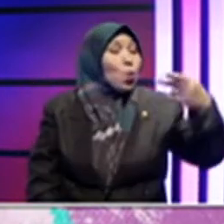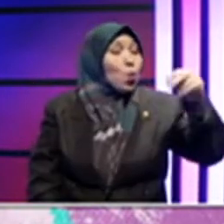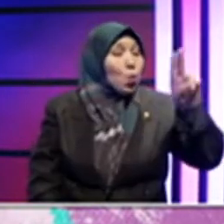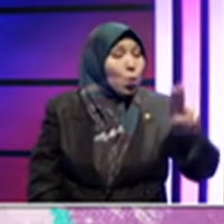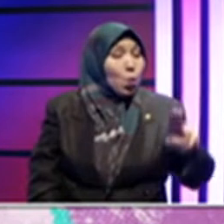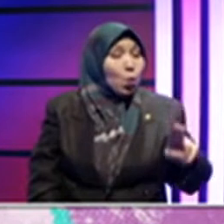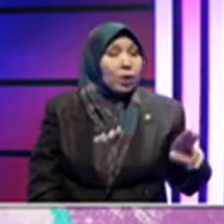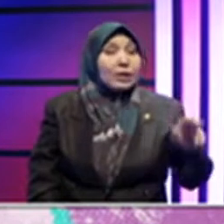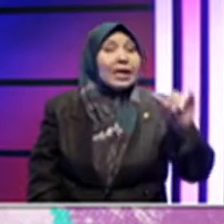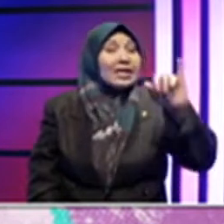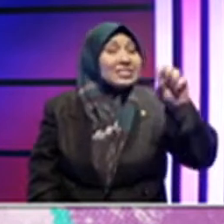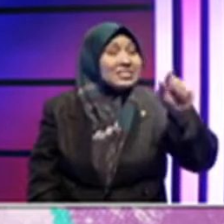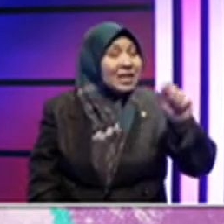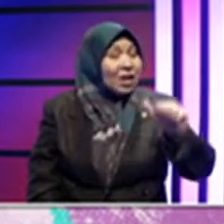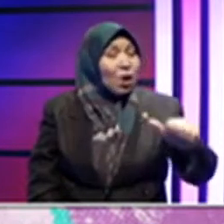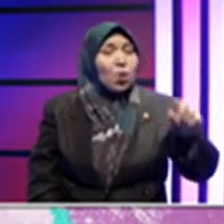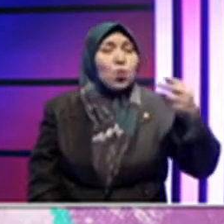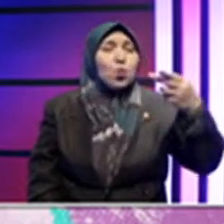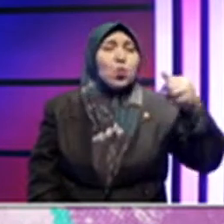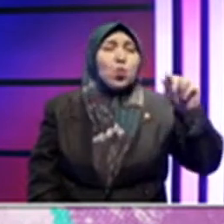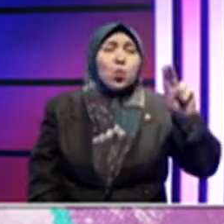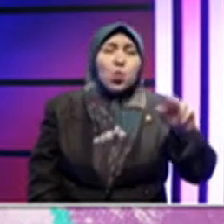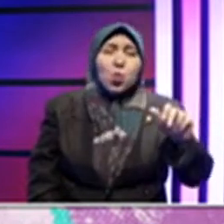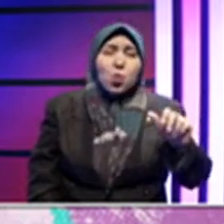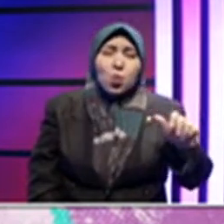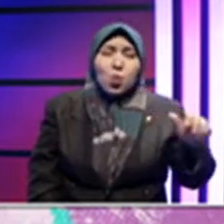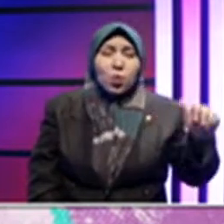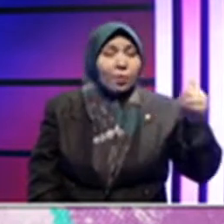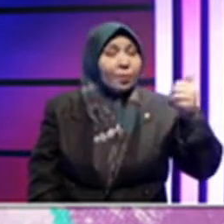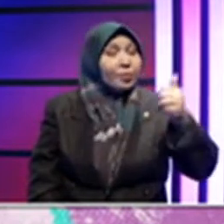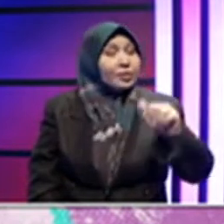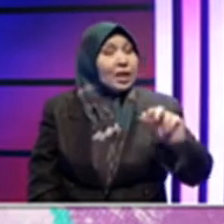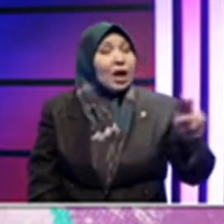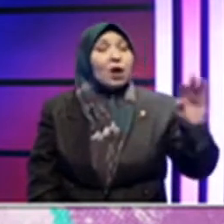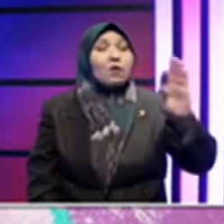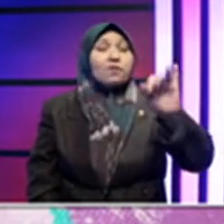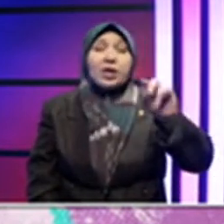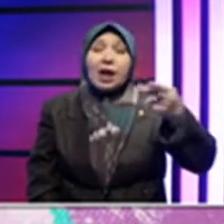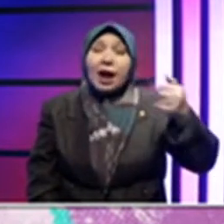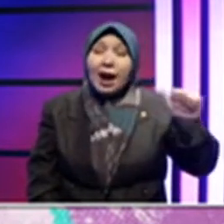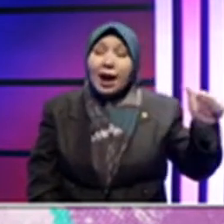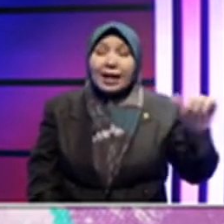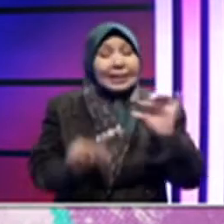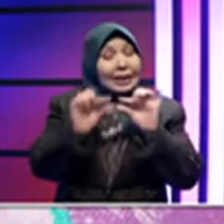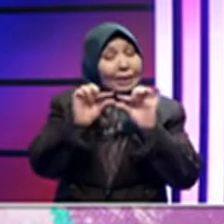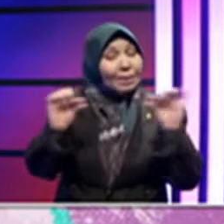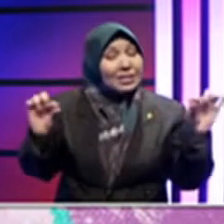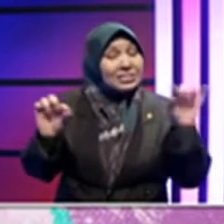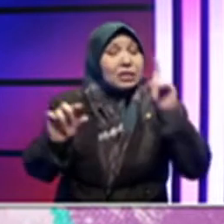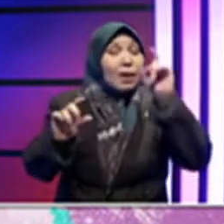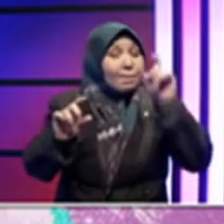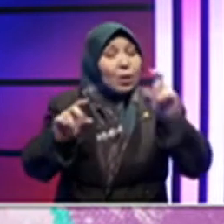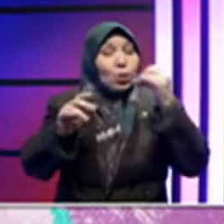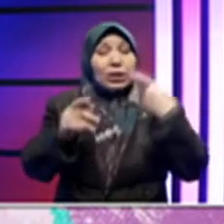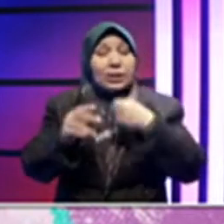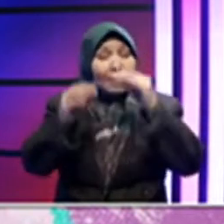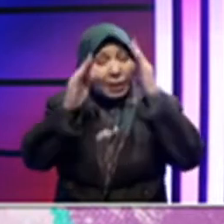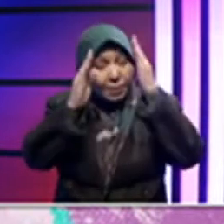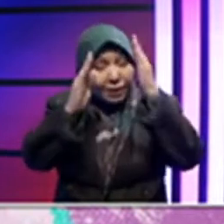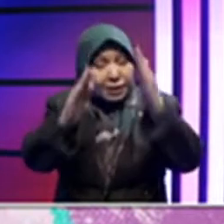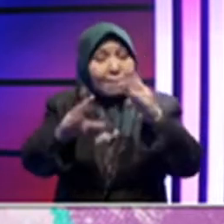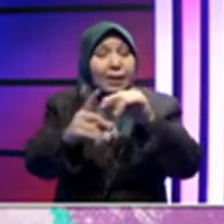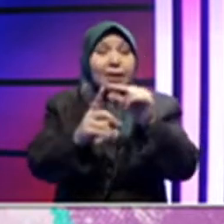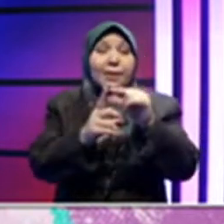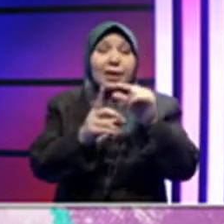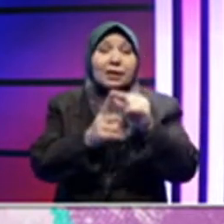pelak Huruf isti'la juga Huna kan dan juga viha tipis jadi antar ya perlu kita beri perhatian ya itulah pada